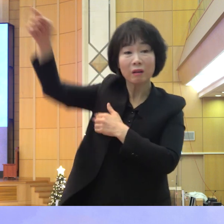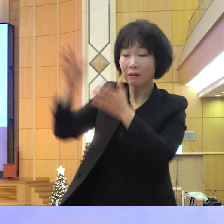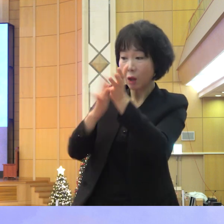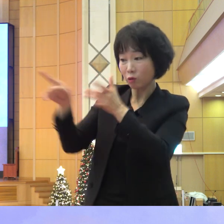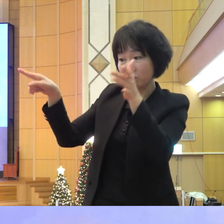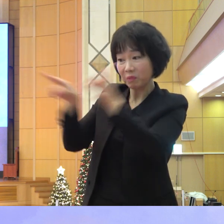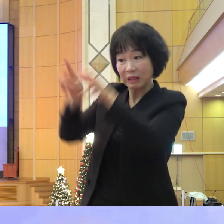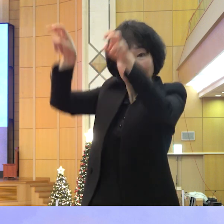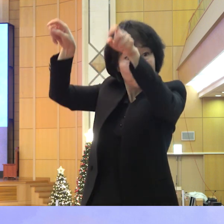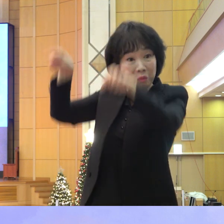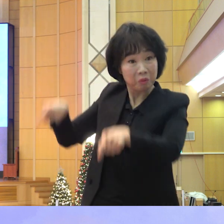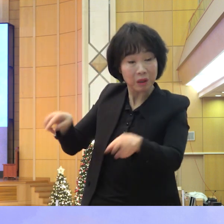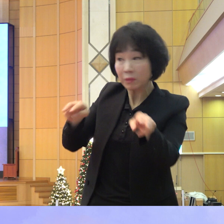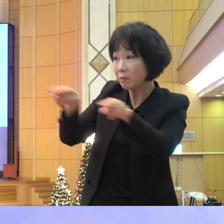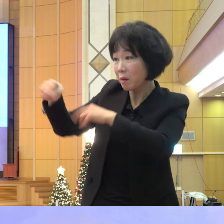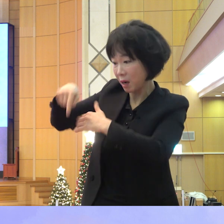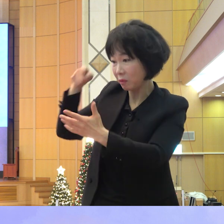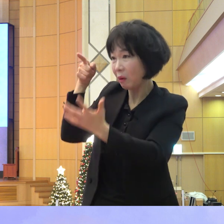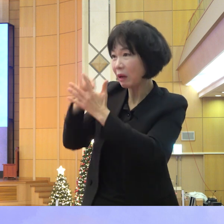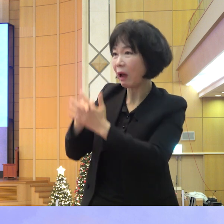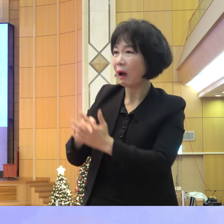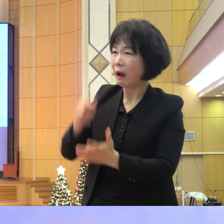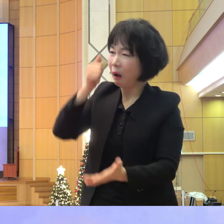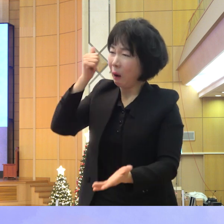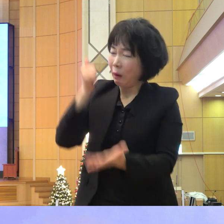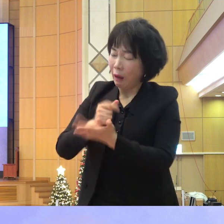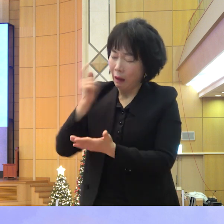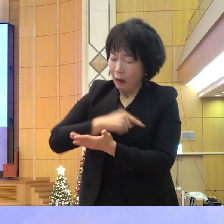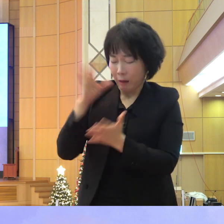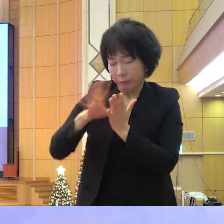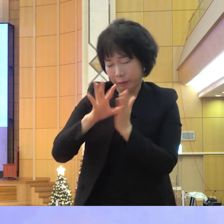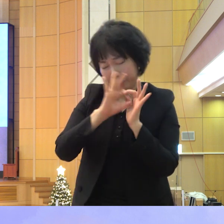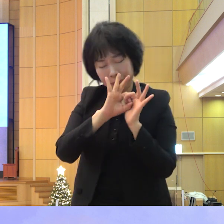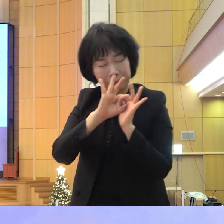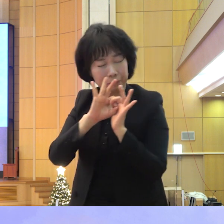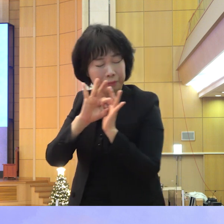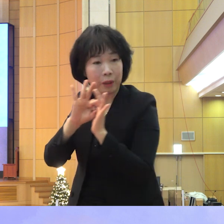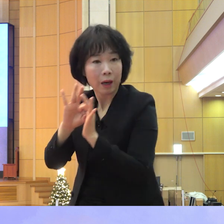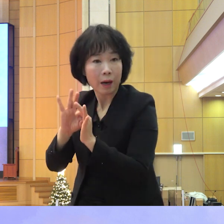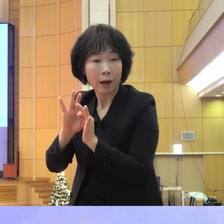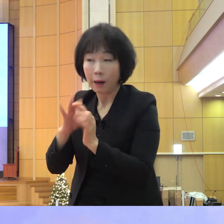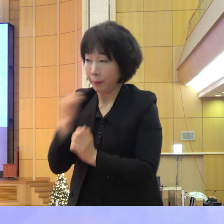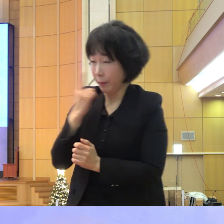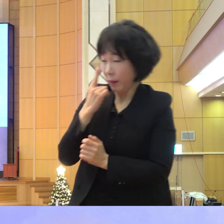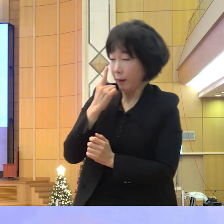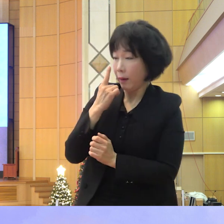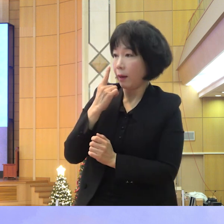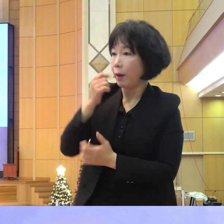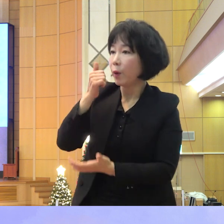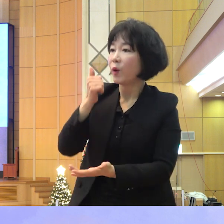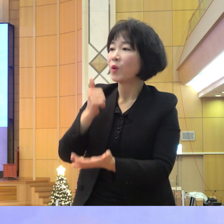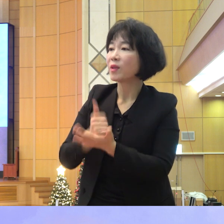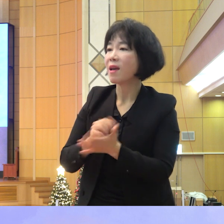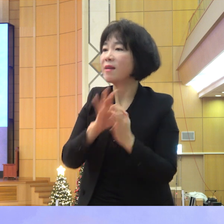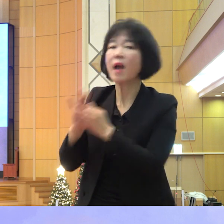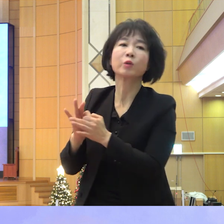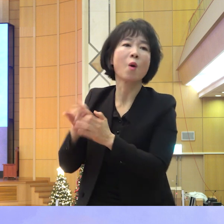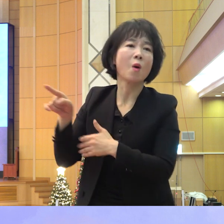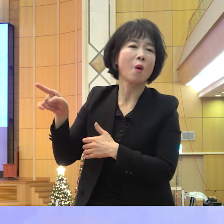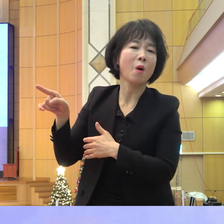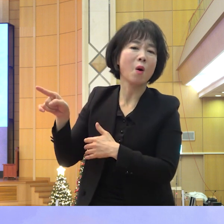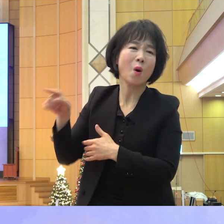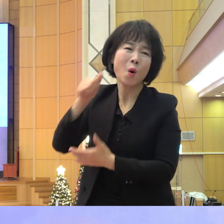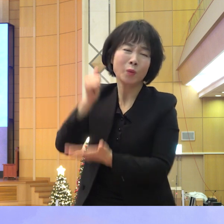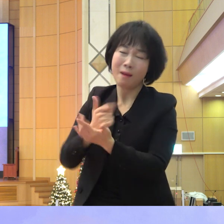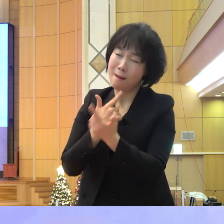애굽 나라 그 사람들은 죄악의 나라요, 죄악에 묻혀 사는